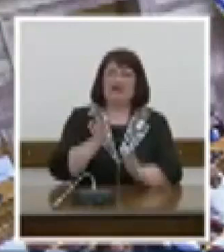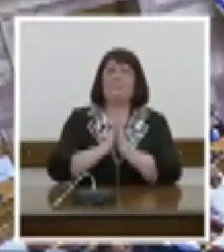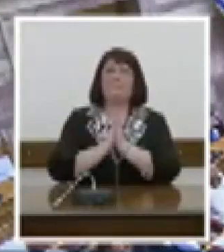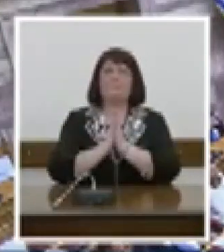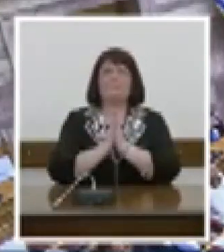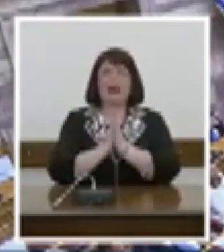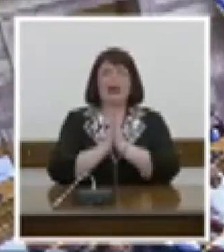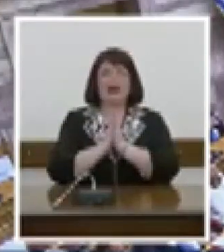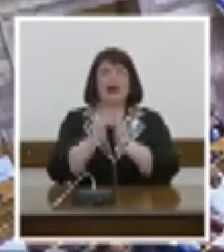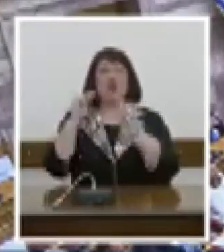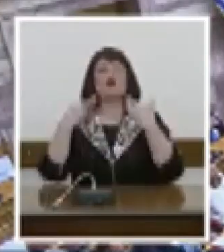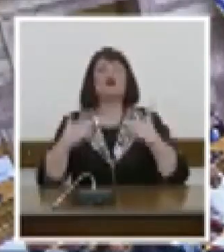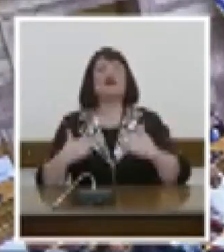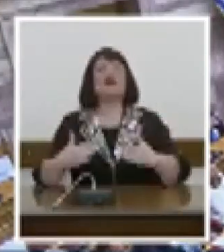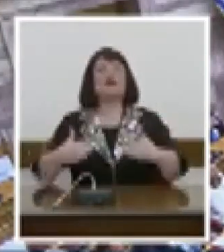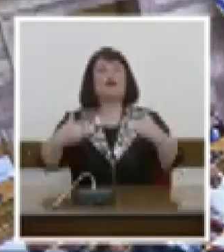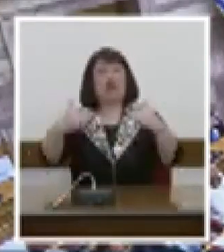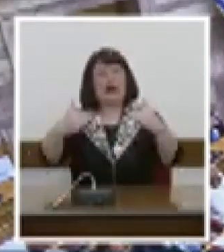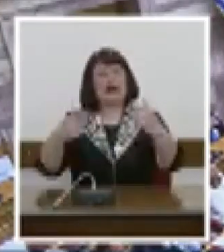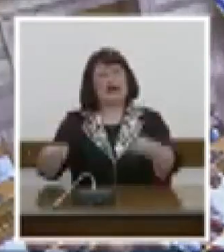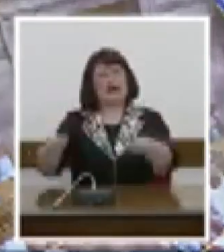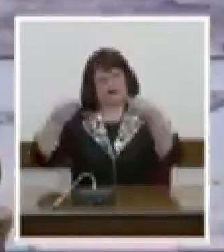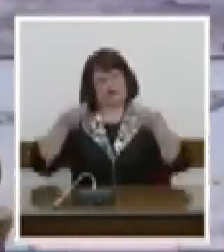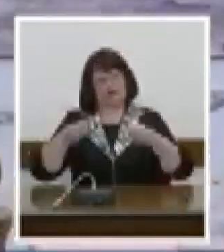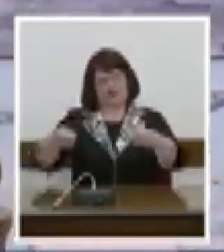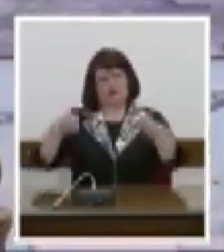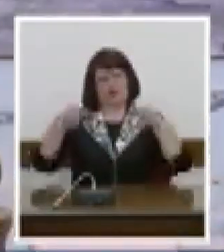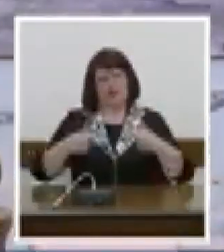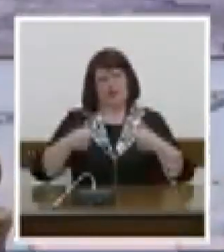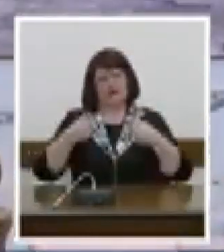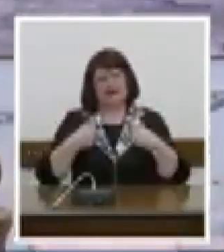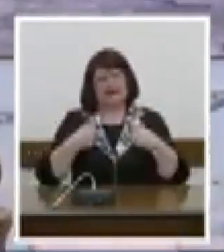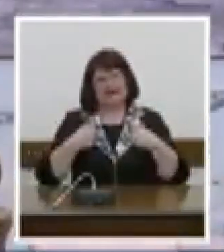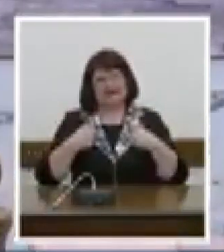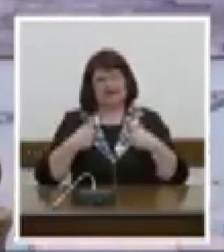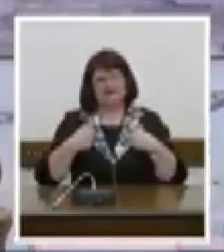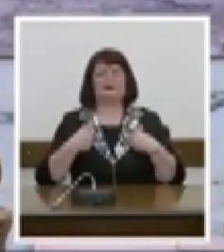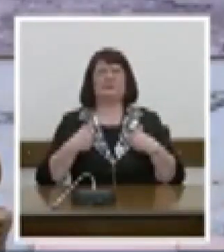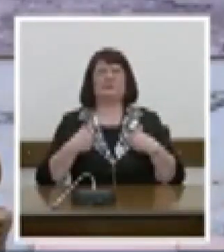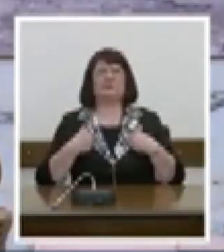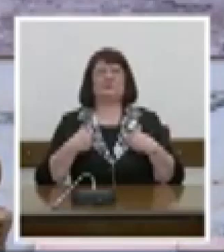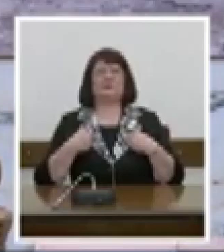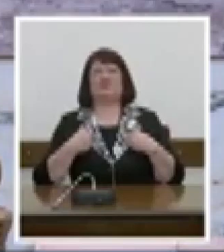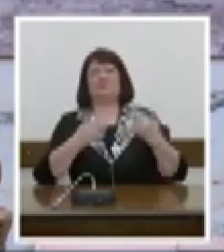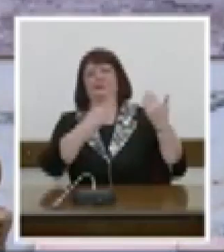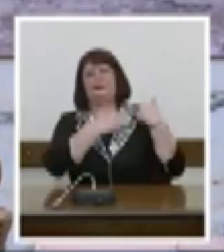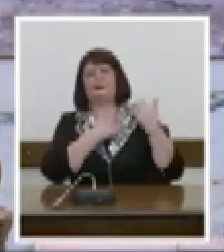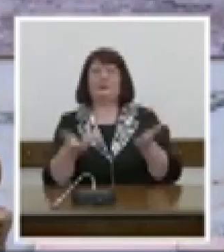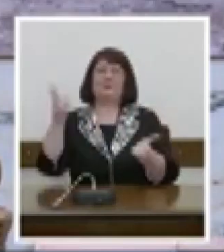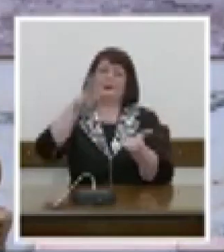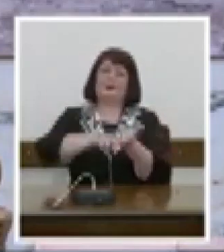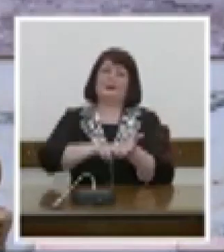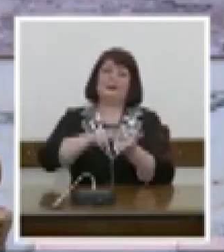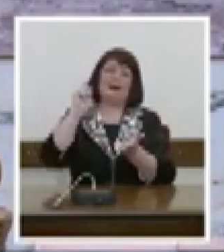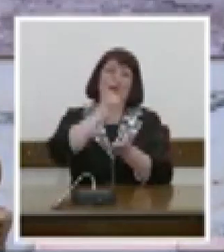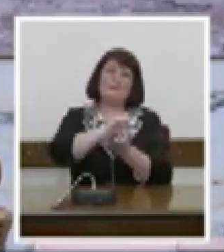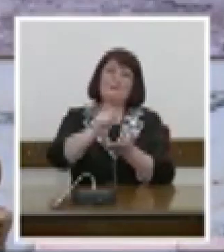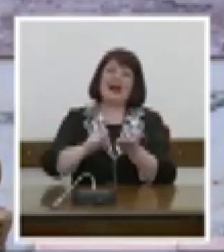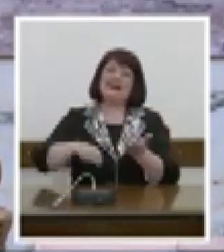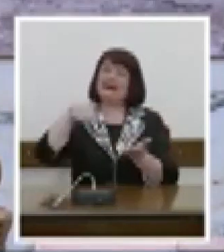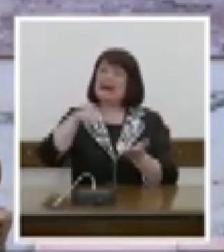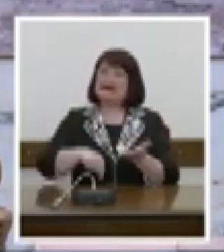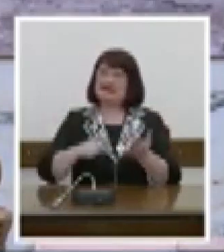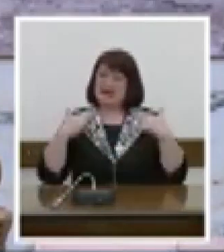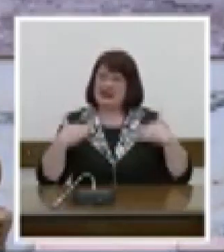Σώμα να εξουσιοδοτήσει το Προεδρείο για την υπευθύνη του επικύρωση των πρακτικών της σημερινής